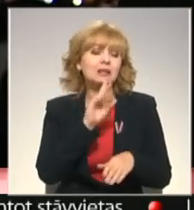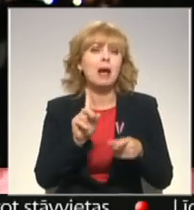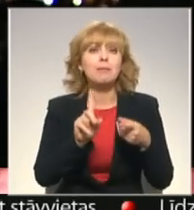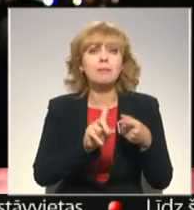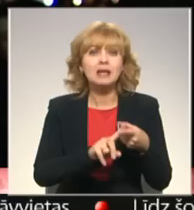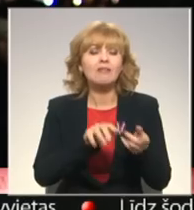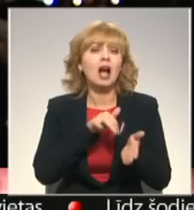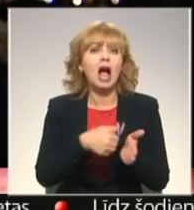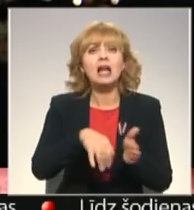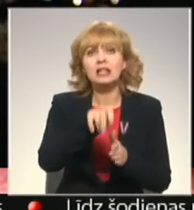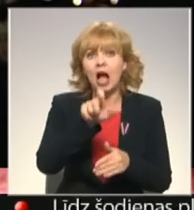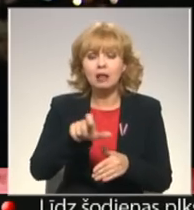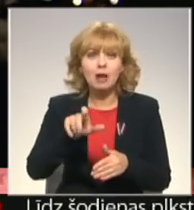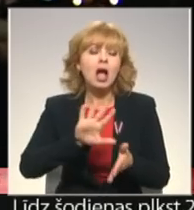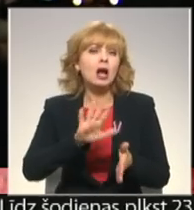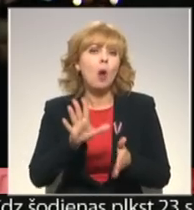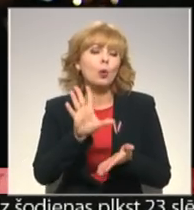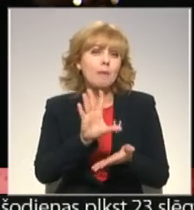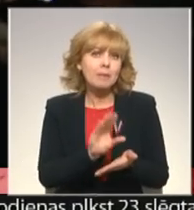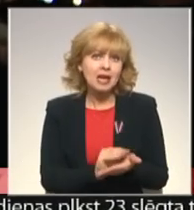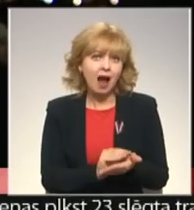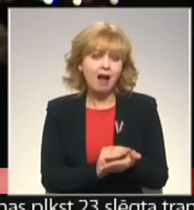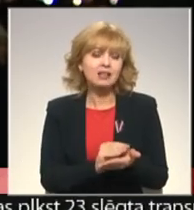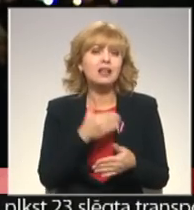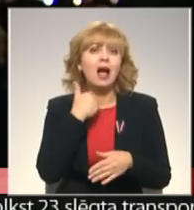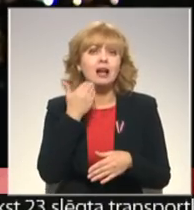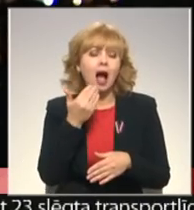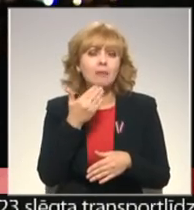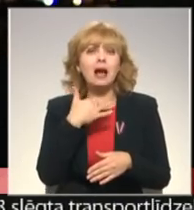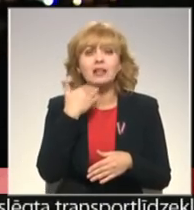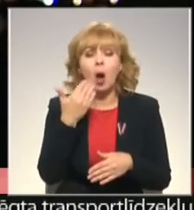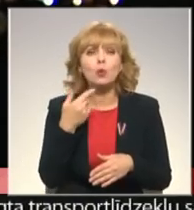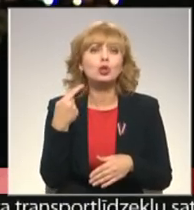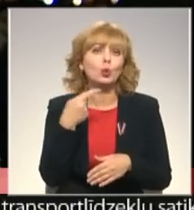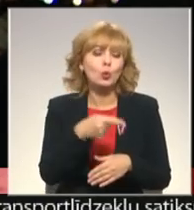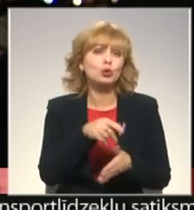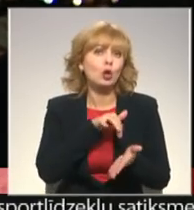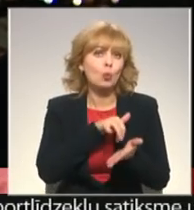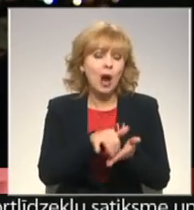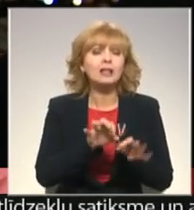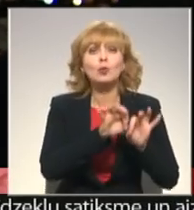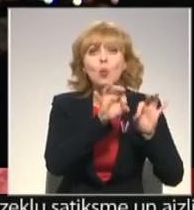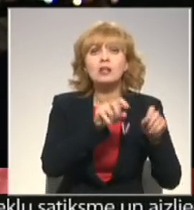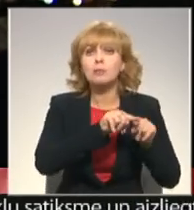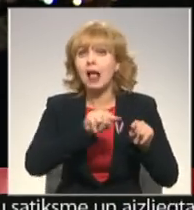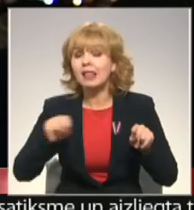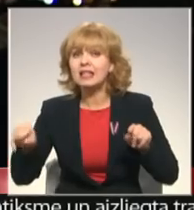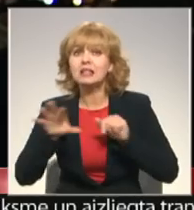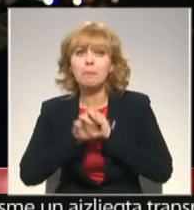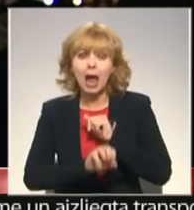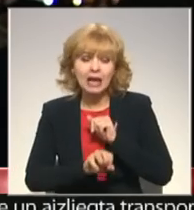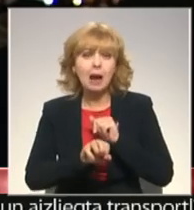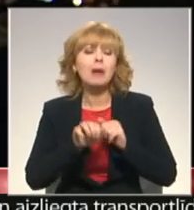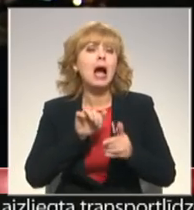gājiena dalībniekiem vēl kaut kur pēc pieredzes var teikt ka kamēr visi daudzie tūkstoši noiet no sākuma līdz beigām paiet tiešām ilgs